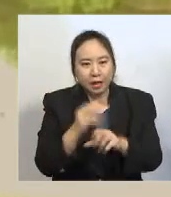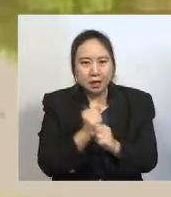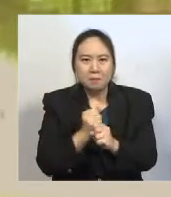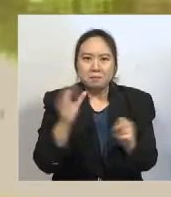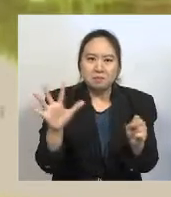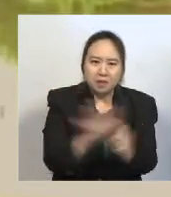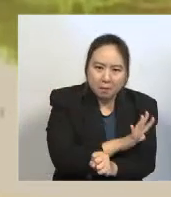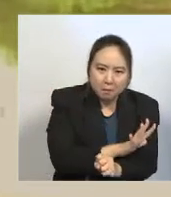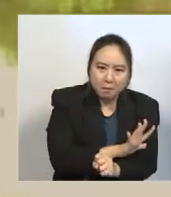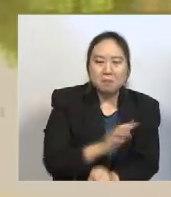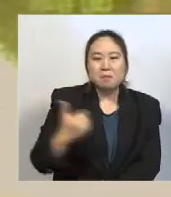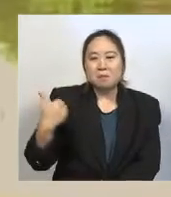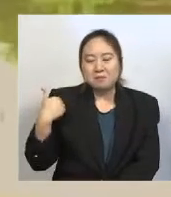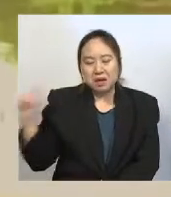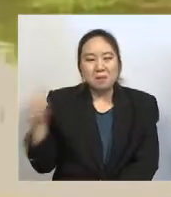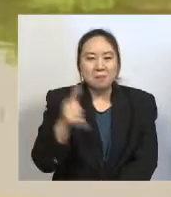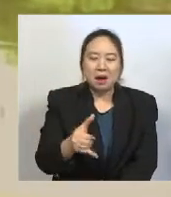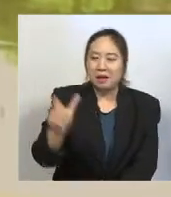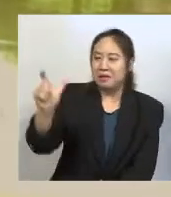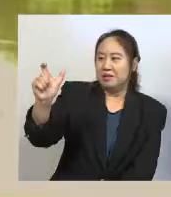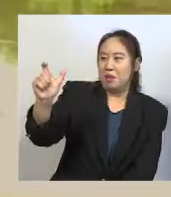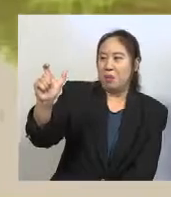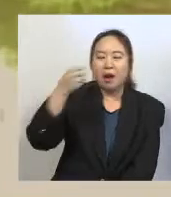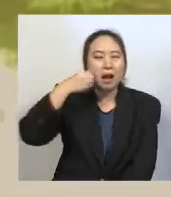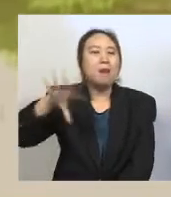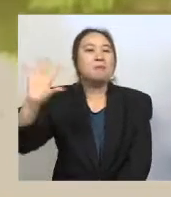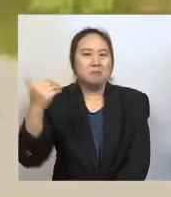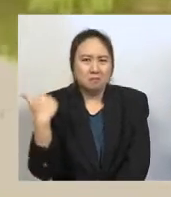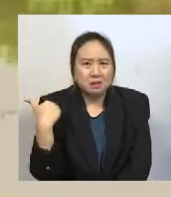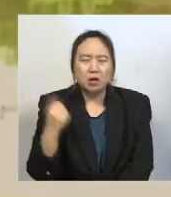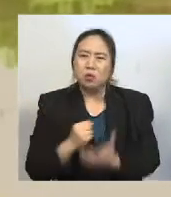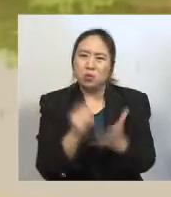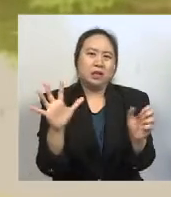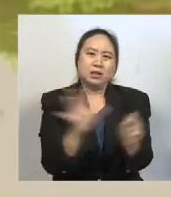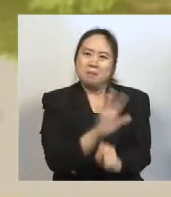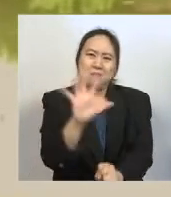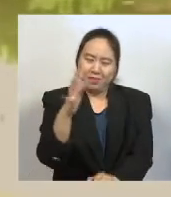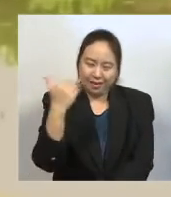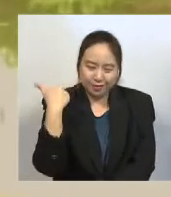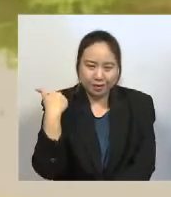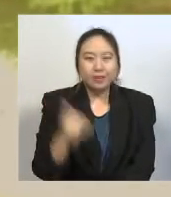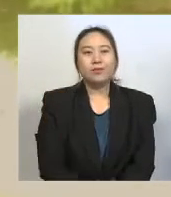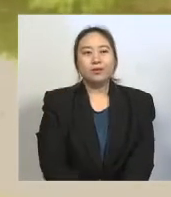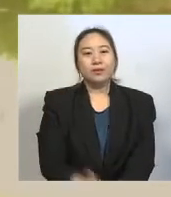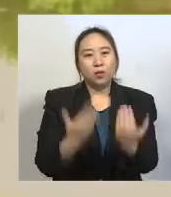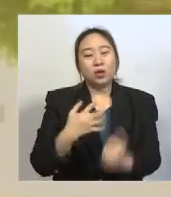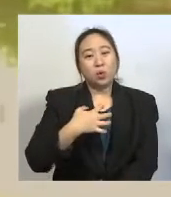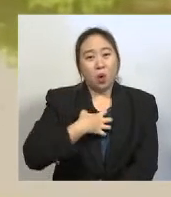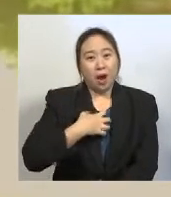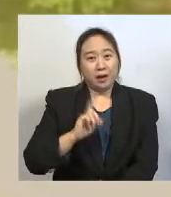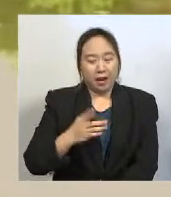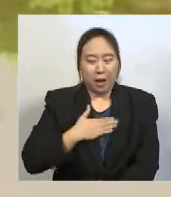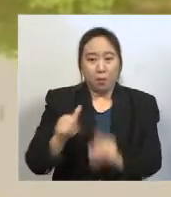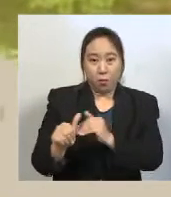งานแค่มาเซลฟี่มาอะไรก็กลับไปครับมันก็ไม่เต็มที่ครับแต่ที่ต้องการในฐานะผู้นำ